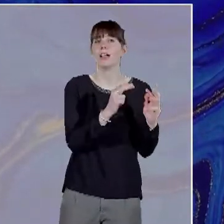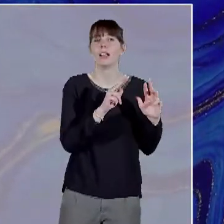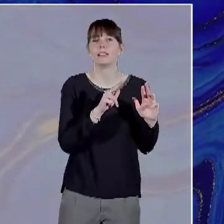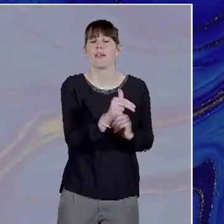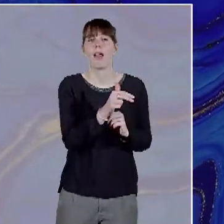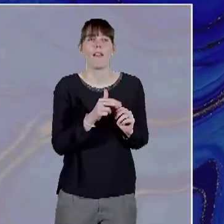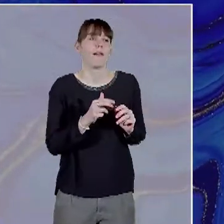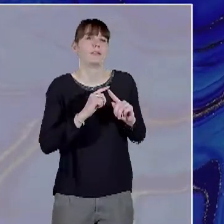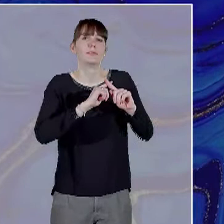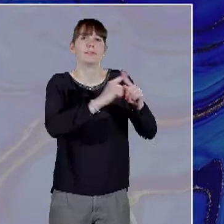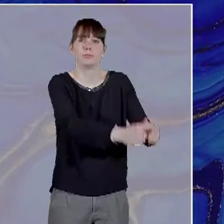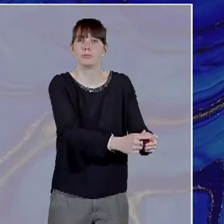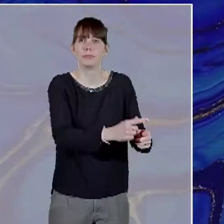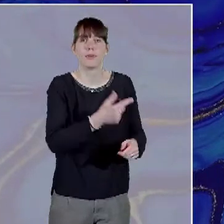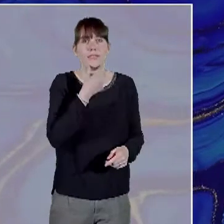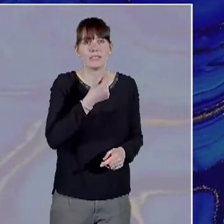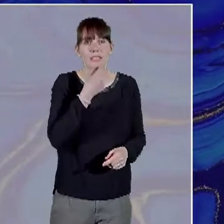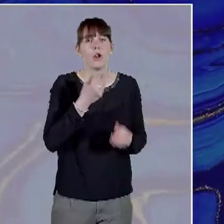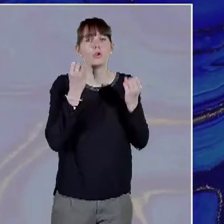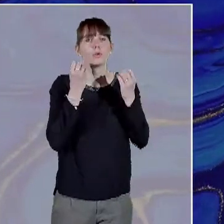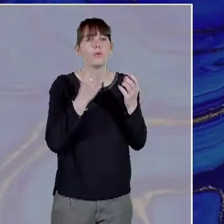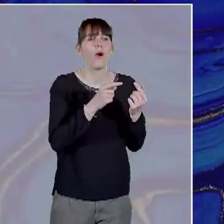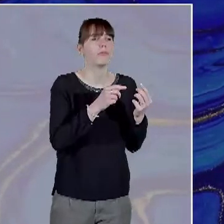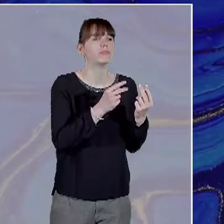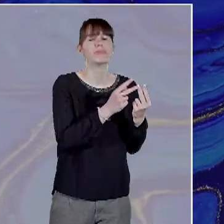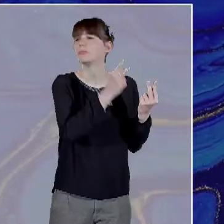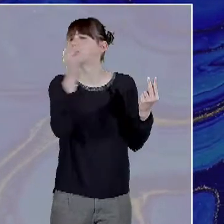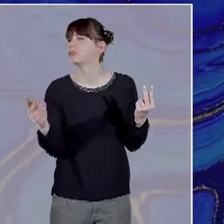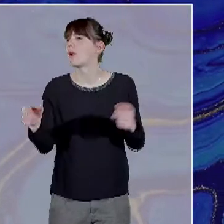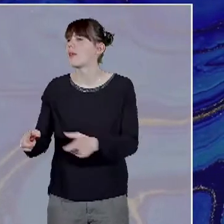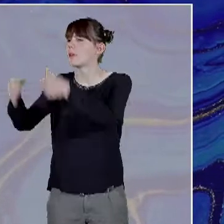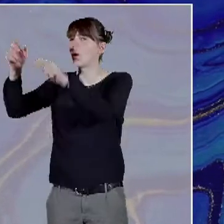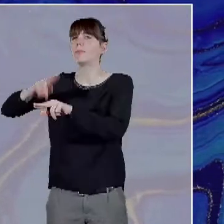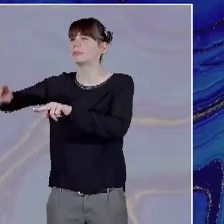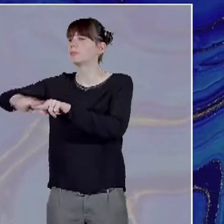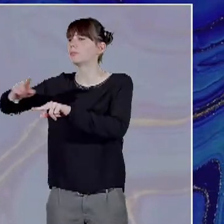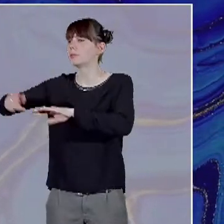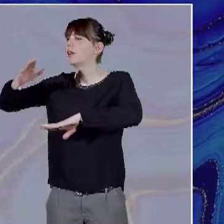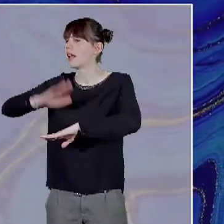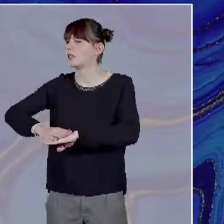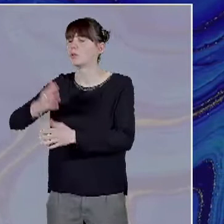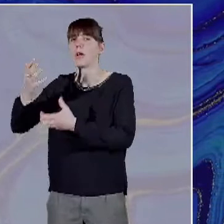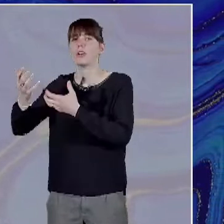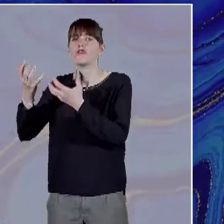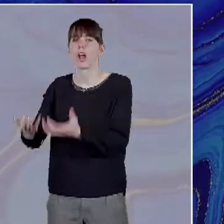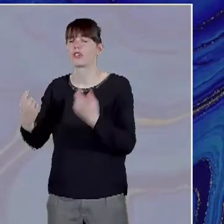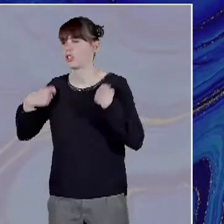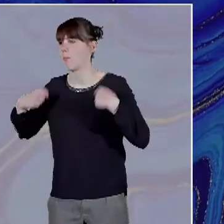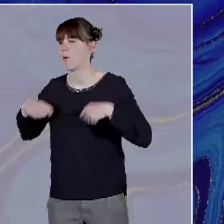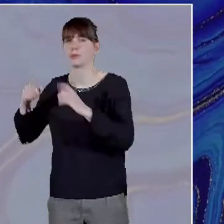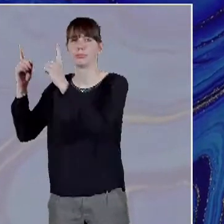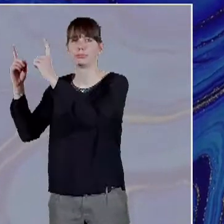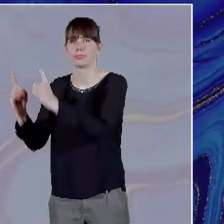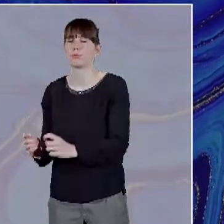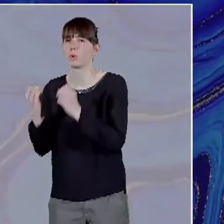qu'il y a des immeubles pas loin de chez eux qui ont eu été rénovés et qu'à la fin, on gagne de l'argent. Le sujet, c'est les durées de travaux compliquées. Vous faites